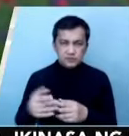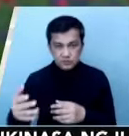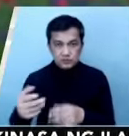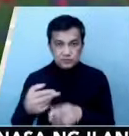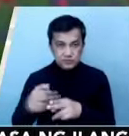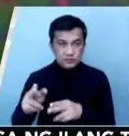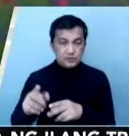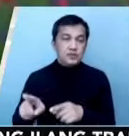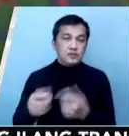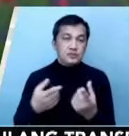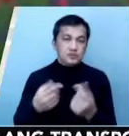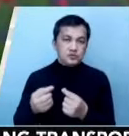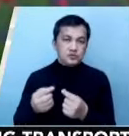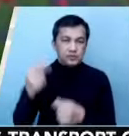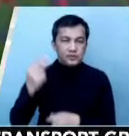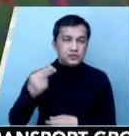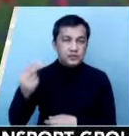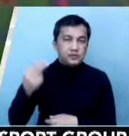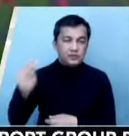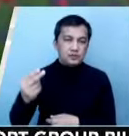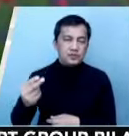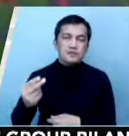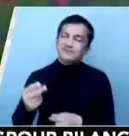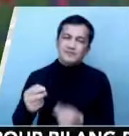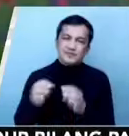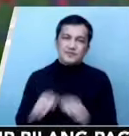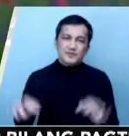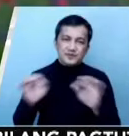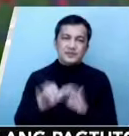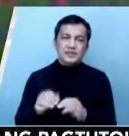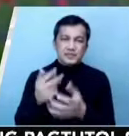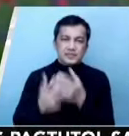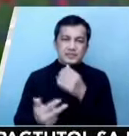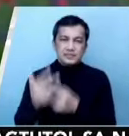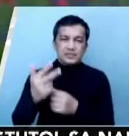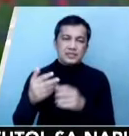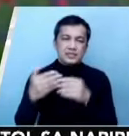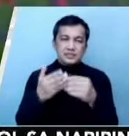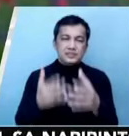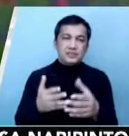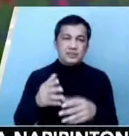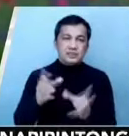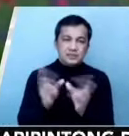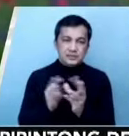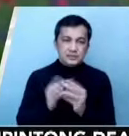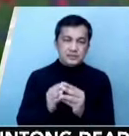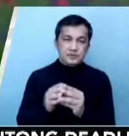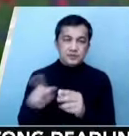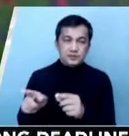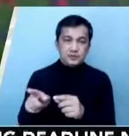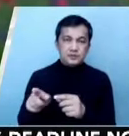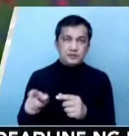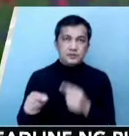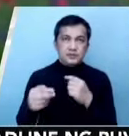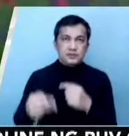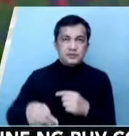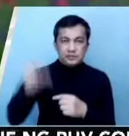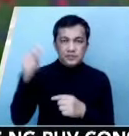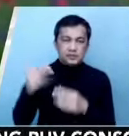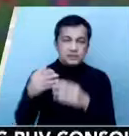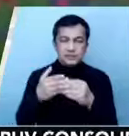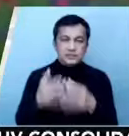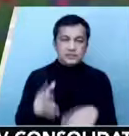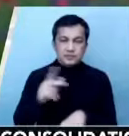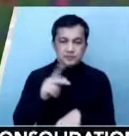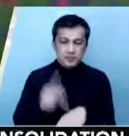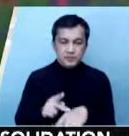ang makasaysayan at napakahalagang Trilateral Leaders Summit sa pagitan ng pinakamatataas na leader ng Pilipinas, Japan